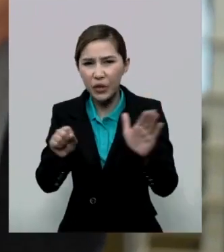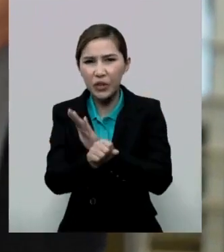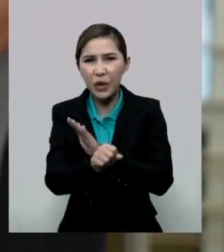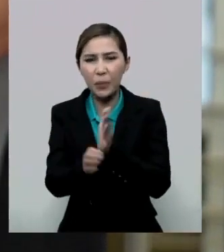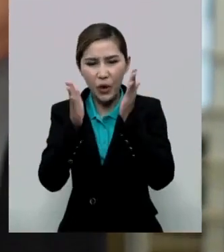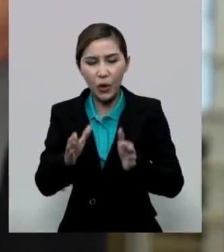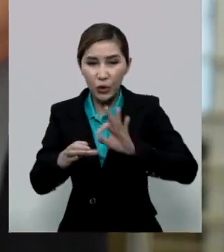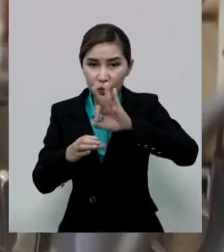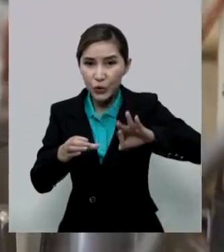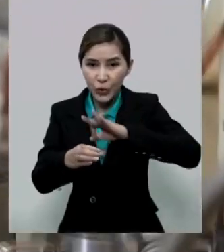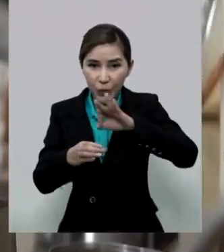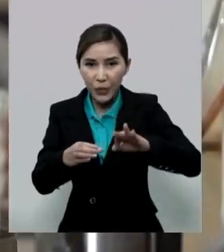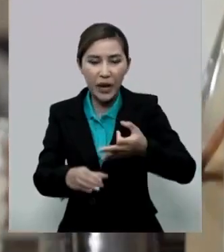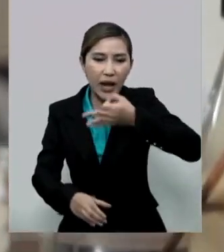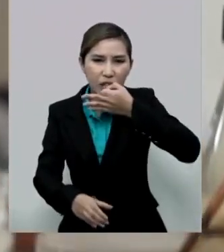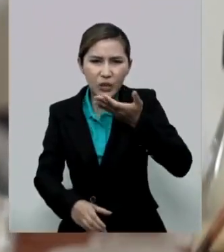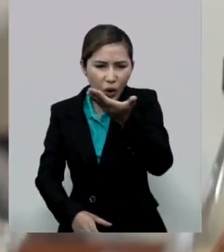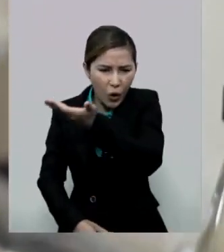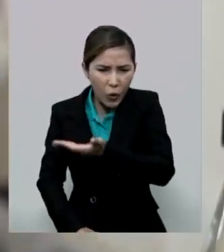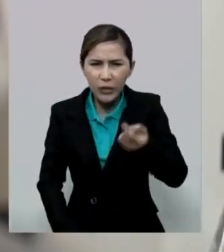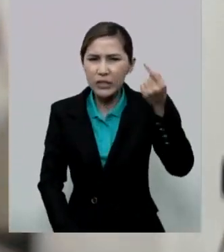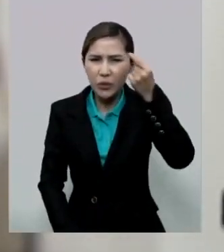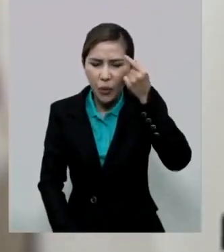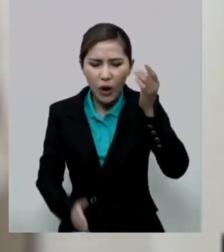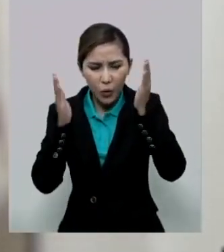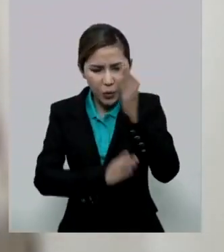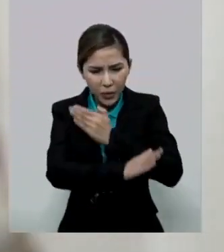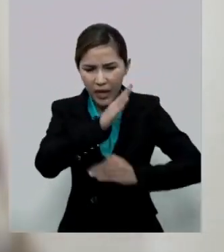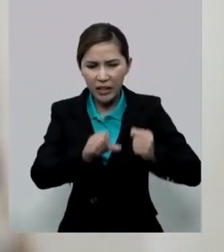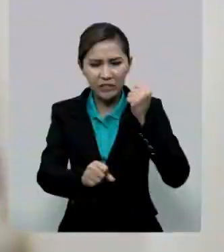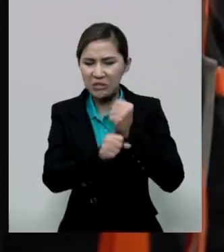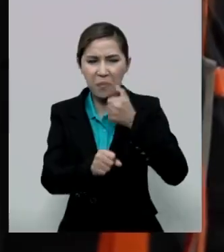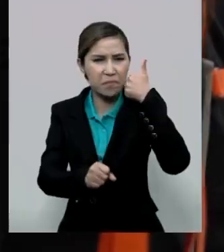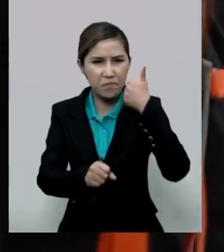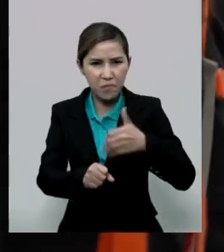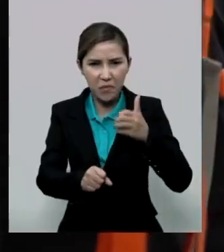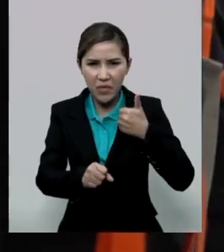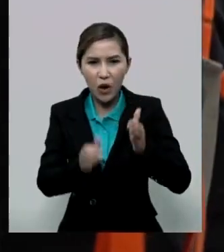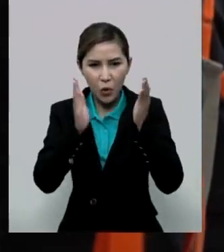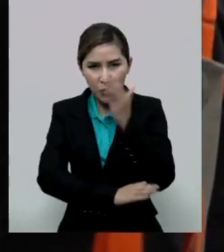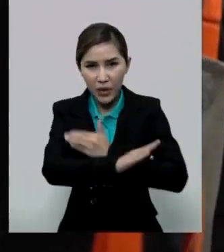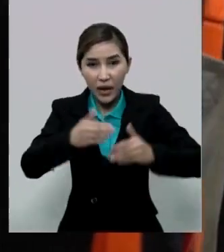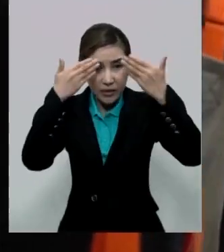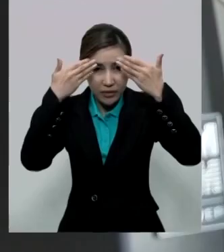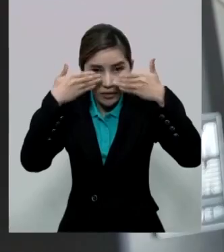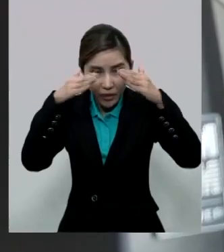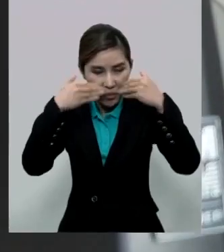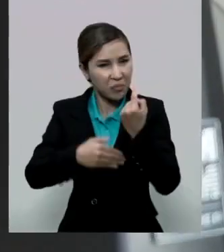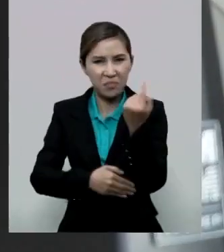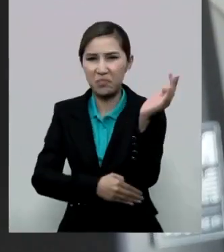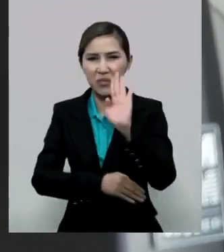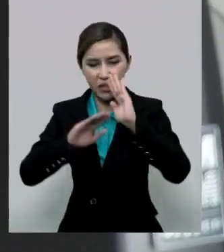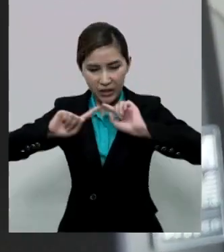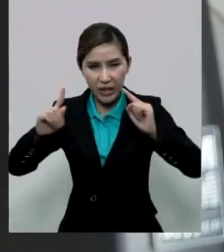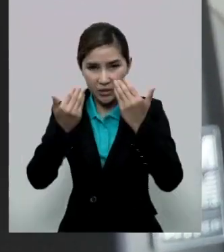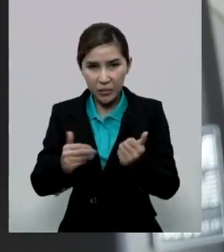ยภาพในการเป็นบาริสต้าซึ่งเป็นอาชีพที่หลายคนคงคิดว่าคนพิการไม่สามารถจะทำได้ไม่เฉพาะคนพิการทางการ